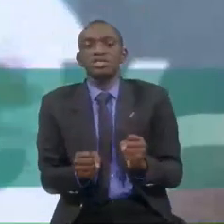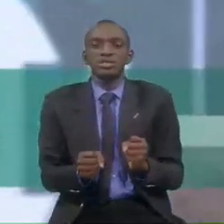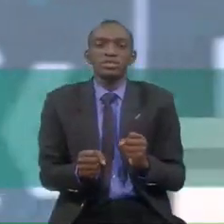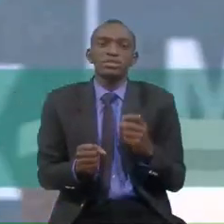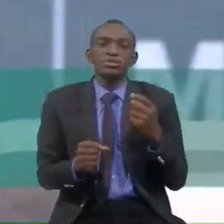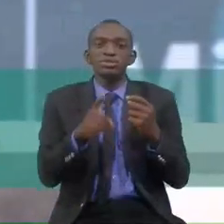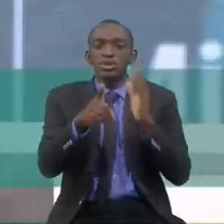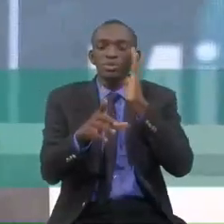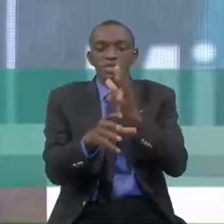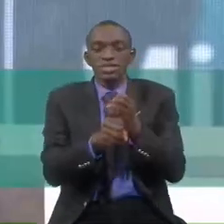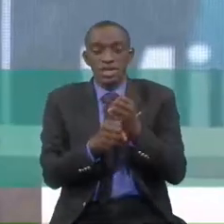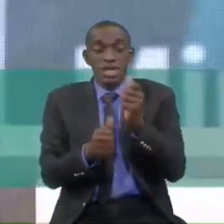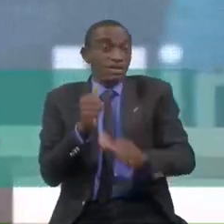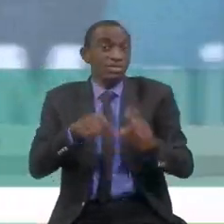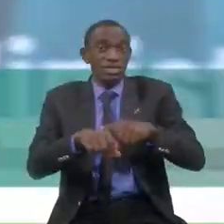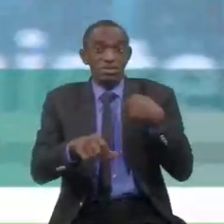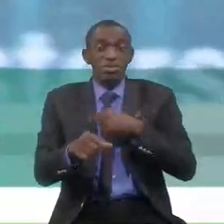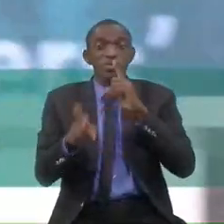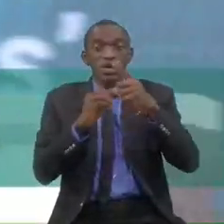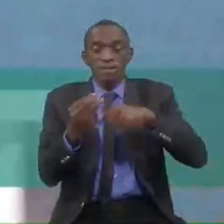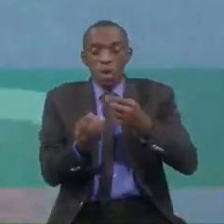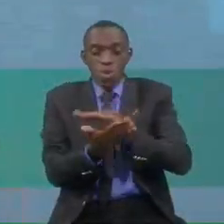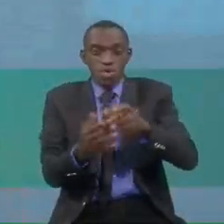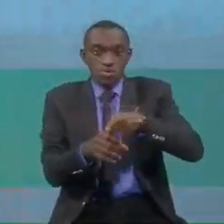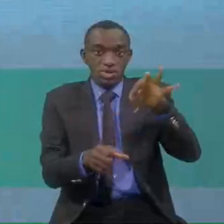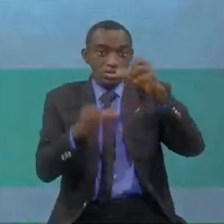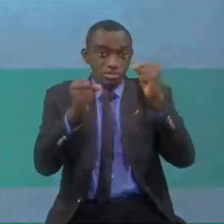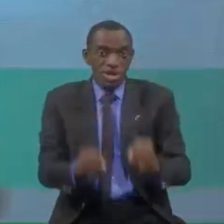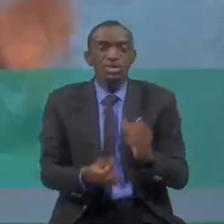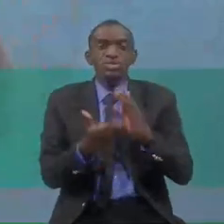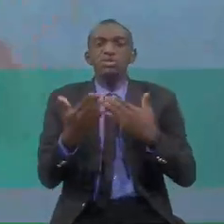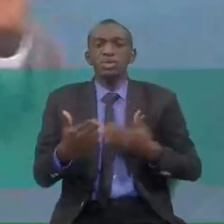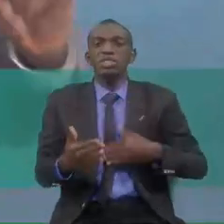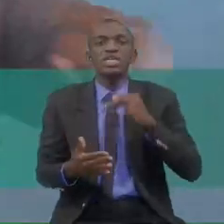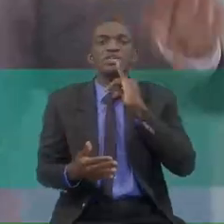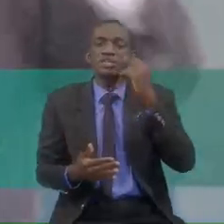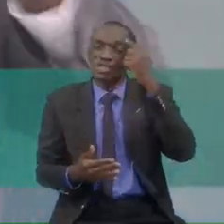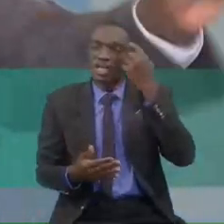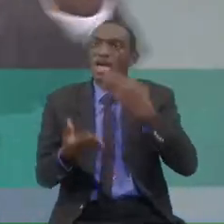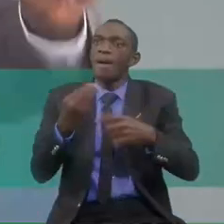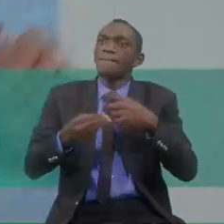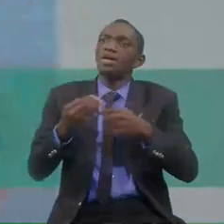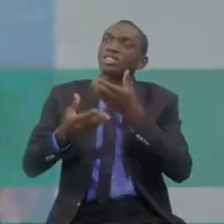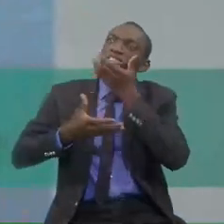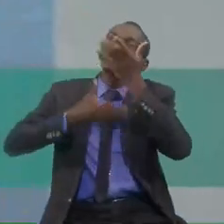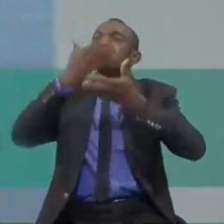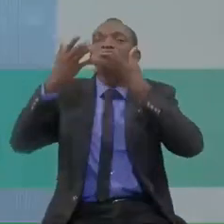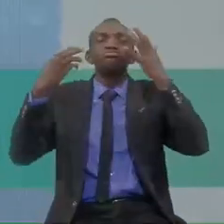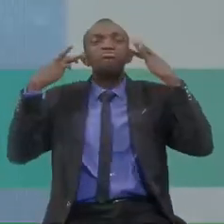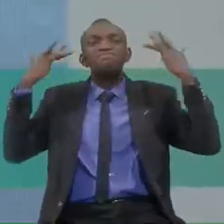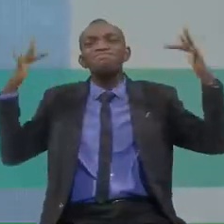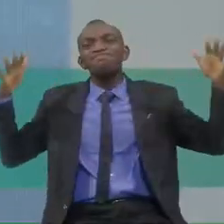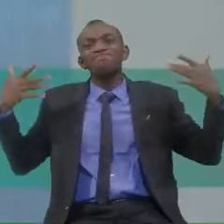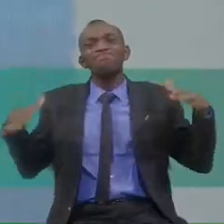de gesticuler, de secouer quand on parle du Saint-Esprit. Quelqu'un pense au fait de crier,